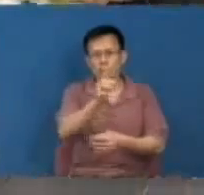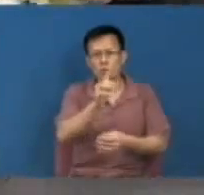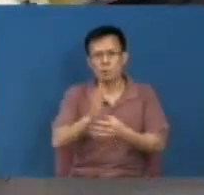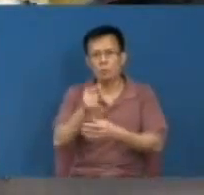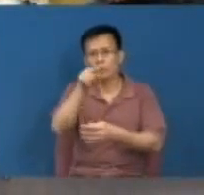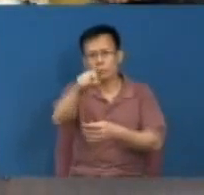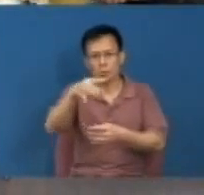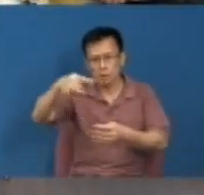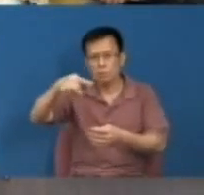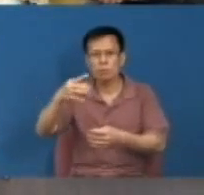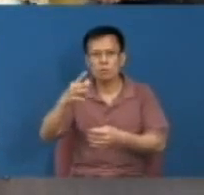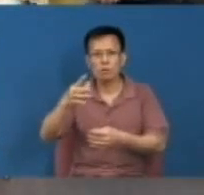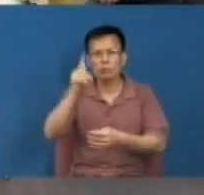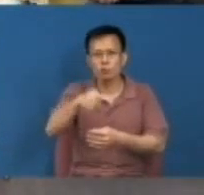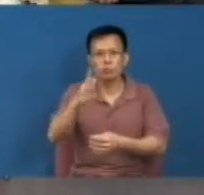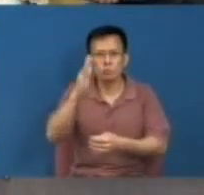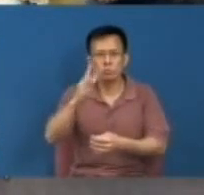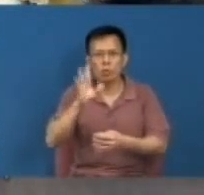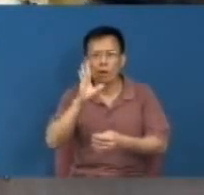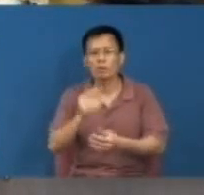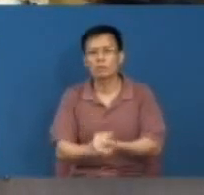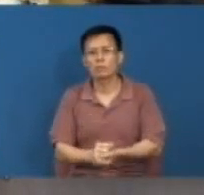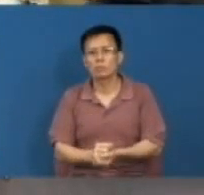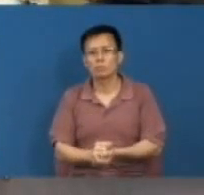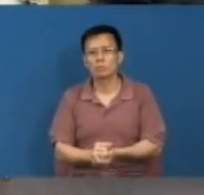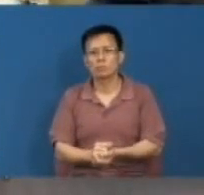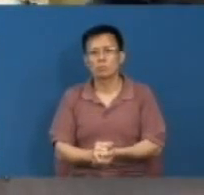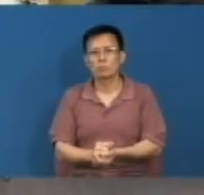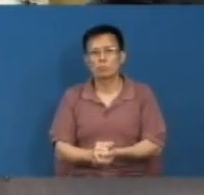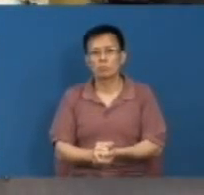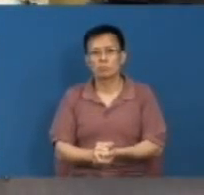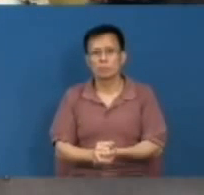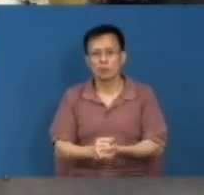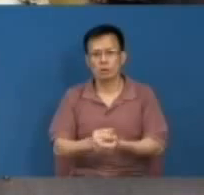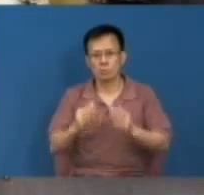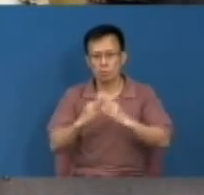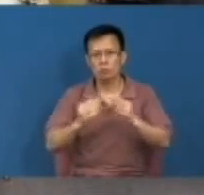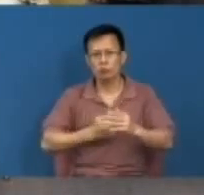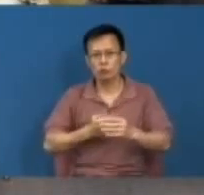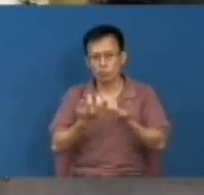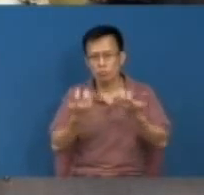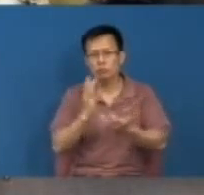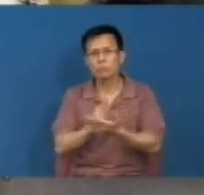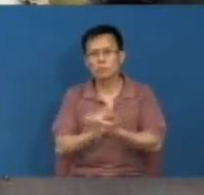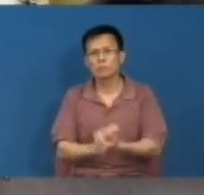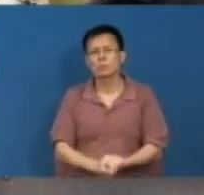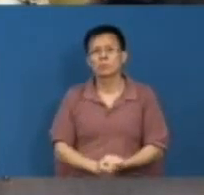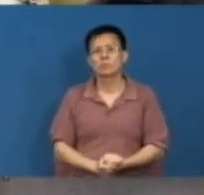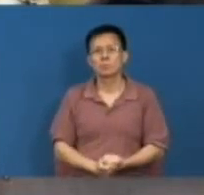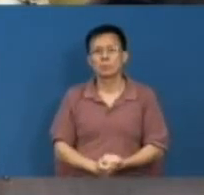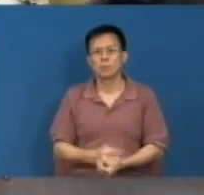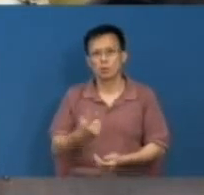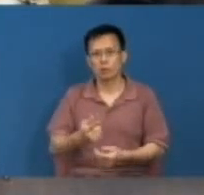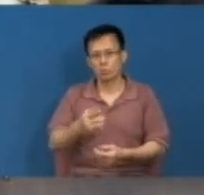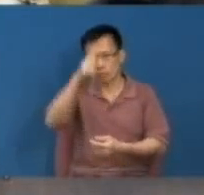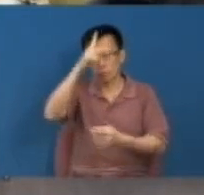我又 話同業主分唔開。 係啊，我又冇。 真係糊塗嘅啫。 我又未同嗰啲地政呢個市建